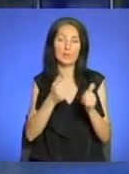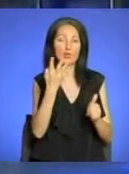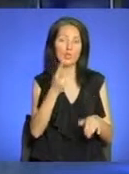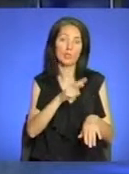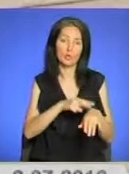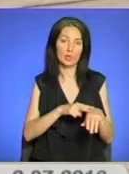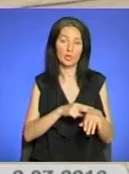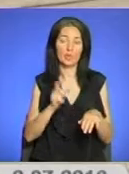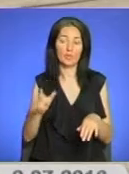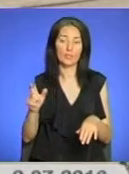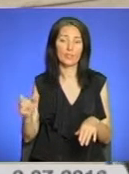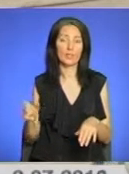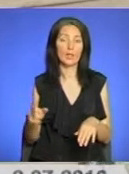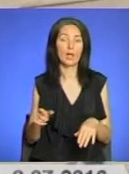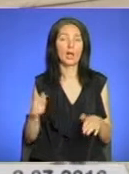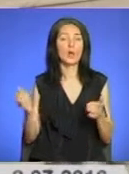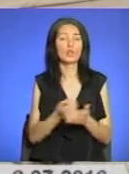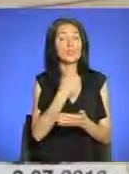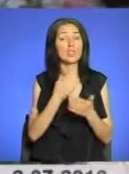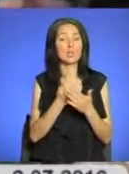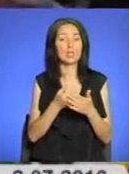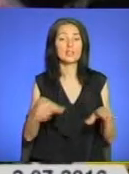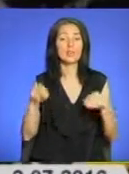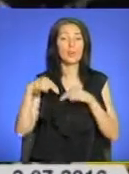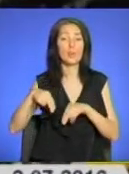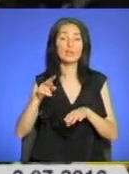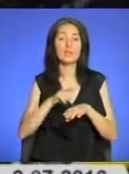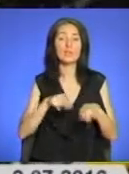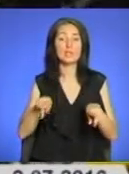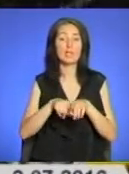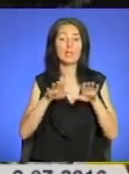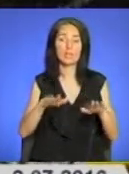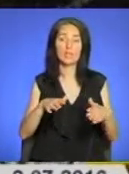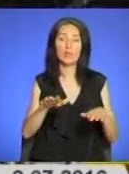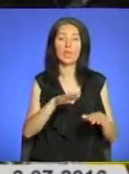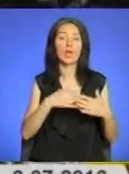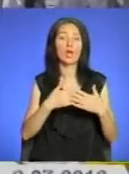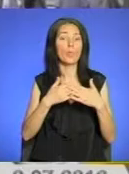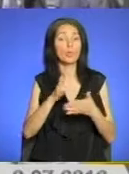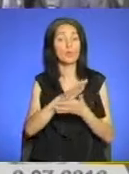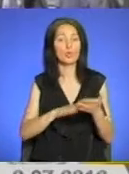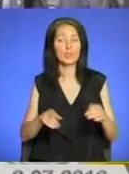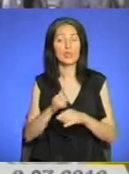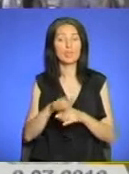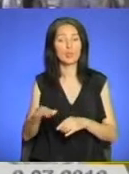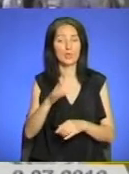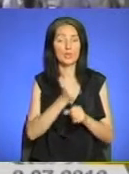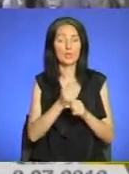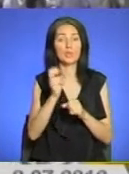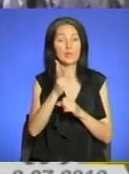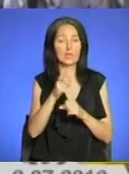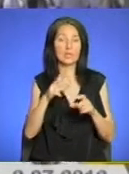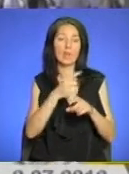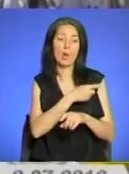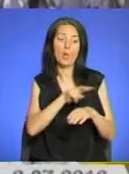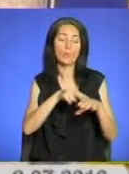далі. Успішний приклад співпраці поліції та місцевої територіальної громади продовжується. На Тернопільщині запрацювала 12-та